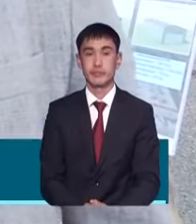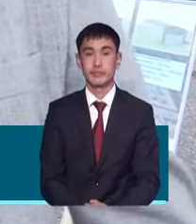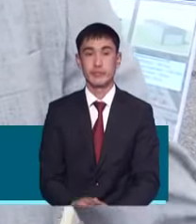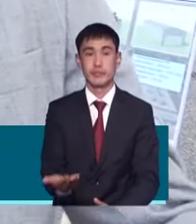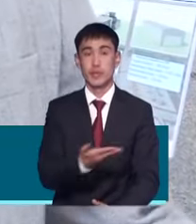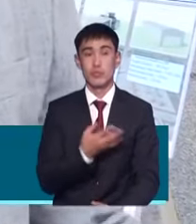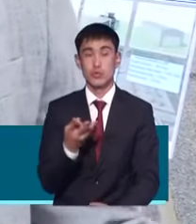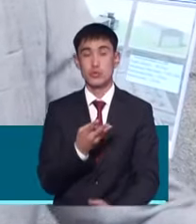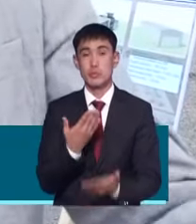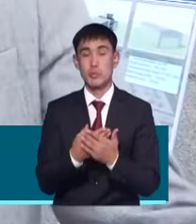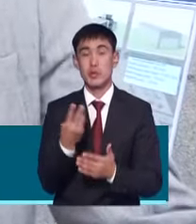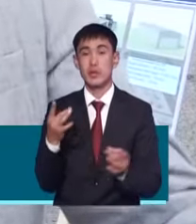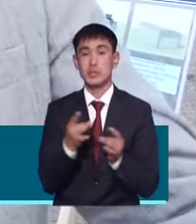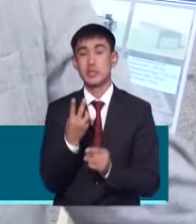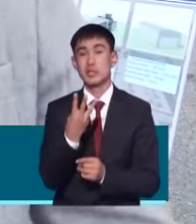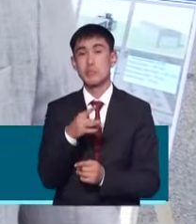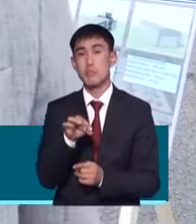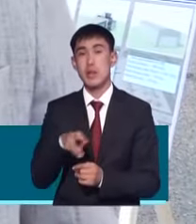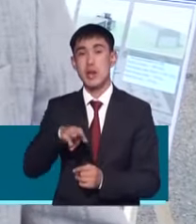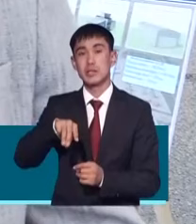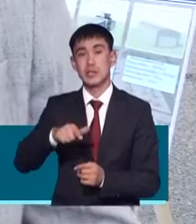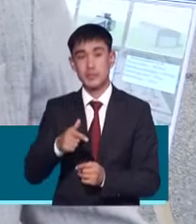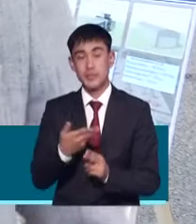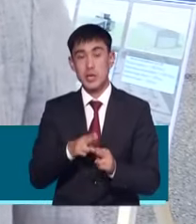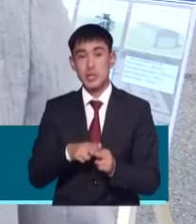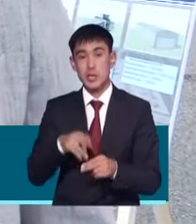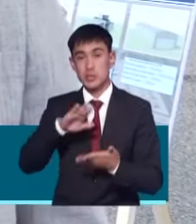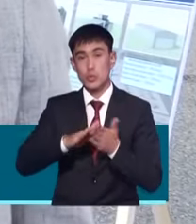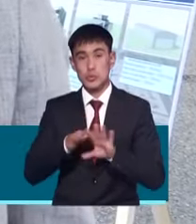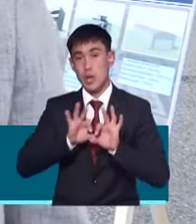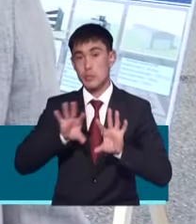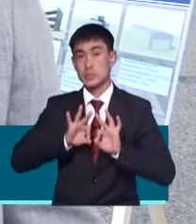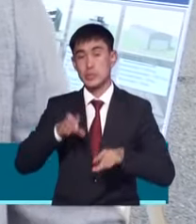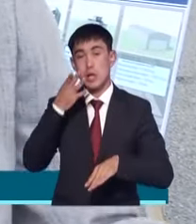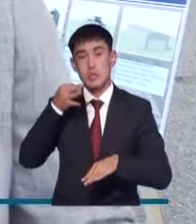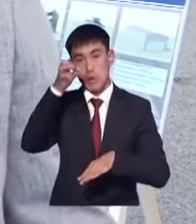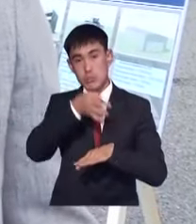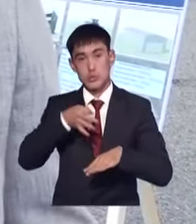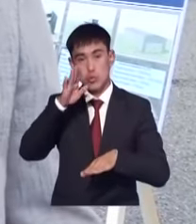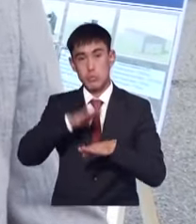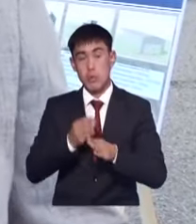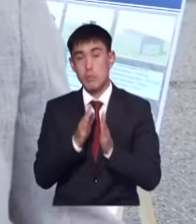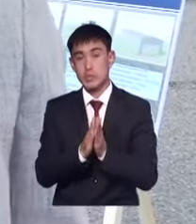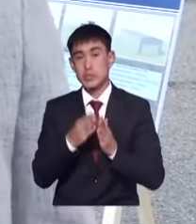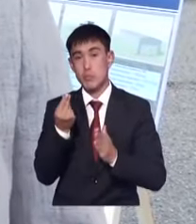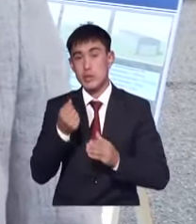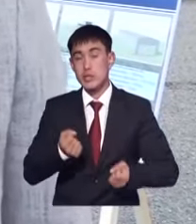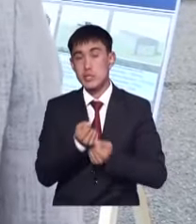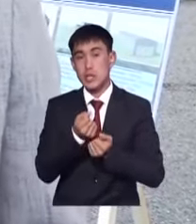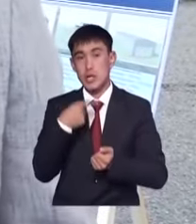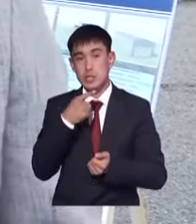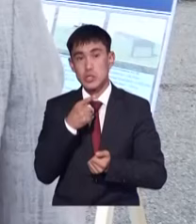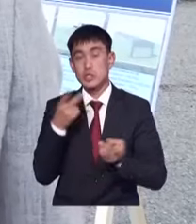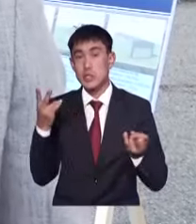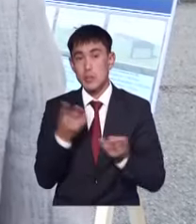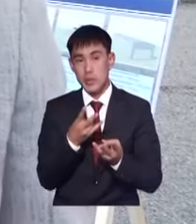Нам нужны средства в размере 3 миллиардов. Я объяснил ситуацию акиму Алматинской области, попросил финансовой поддержки, где он отметил